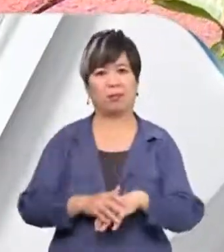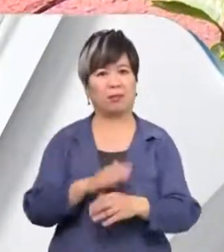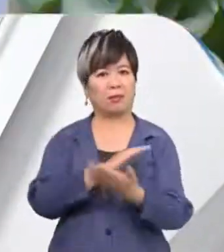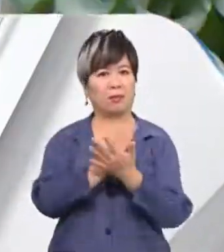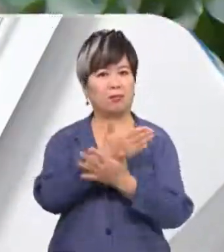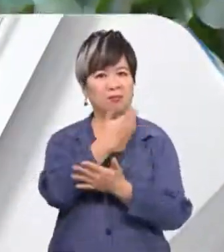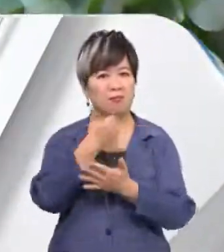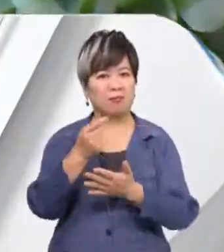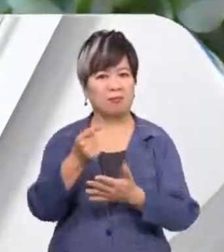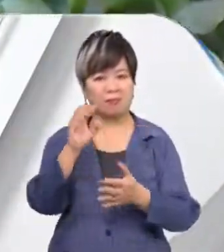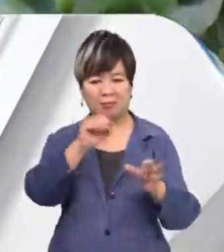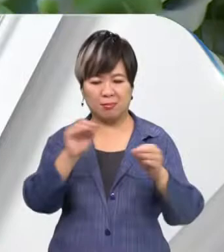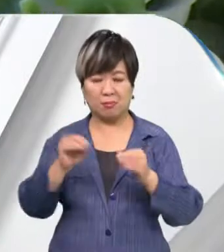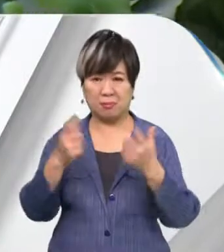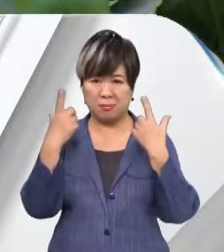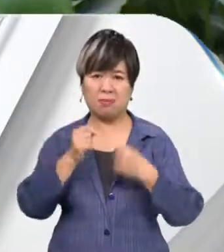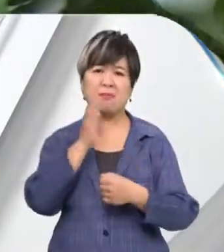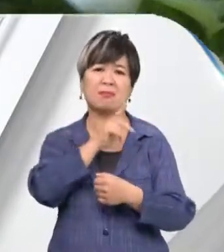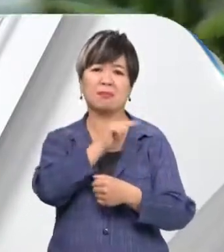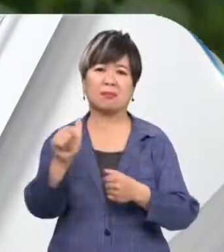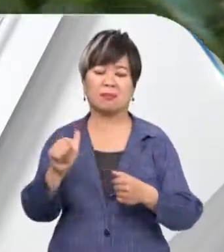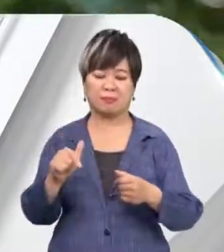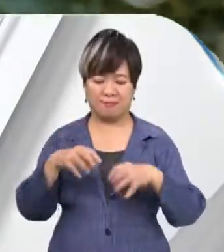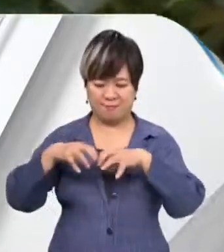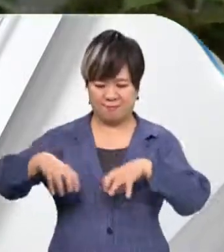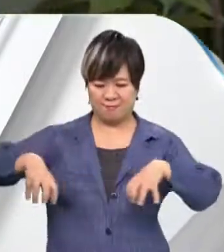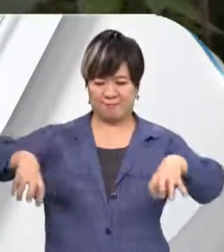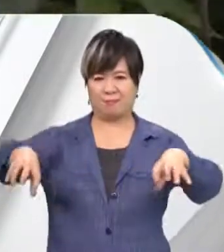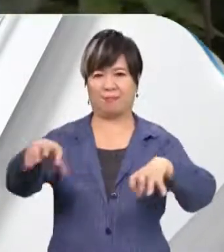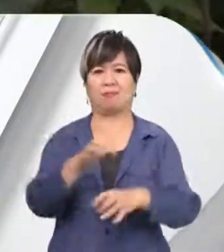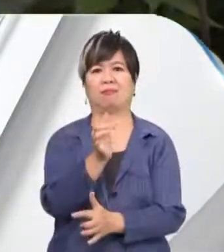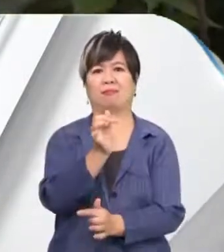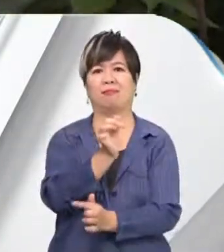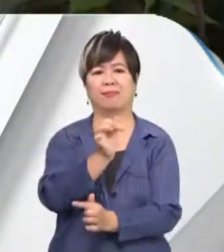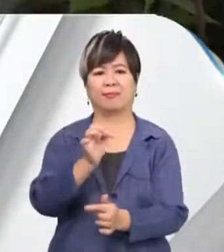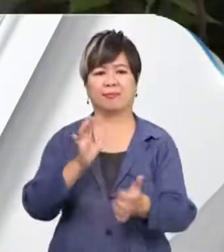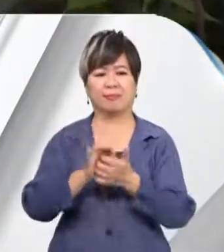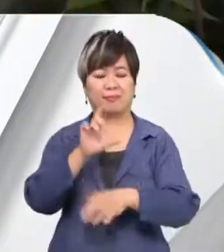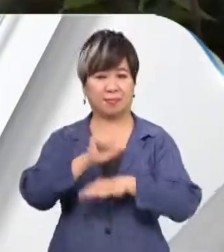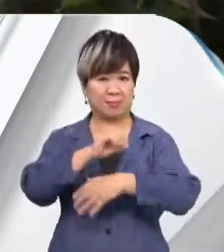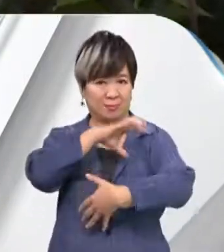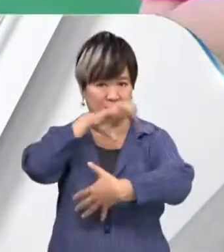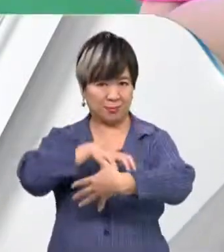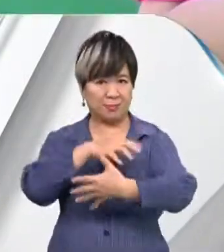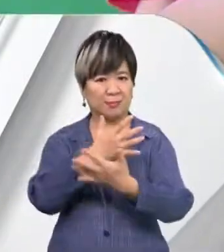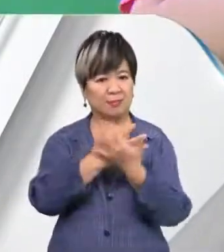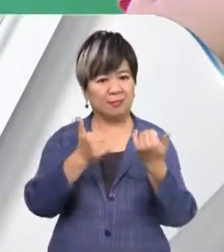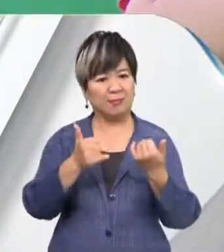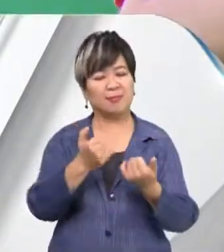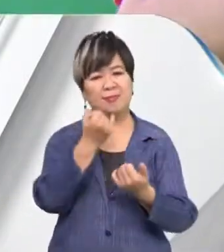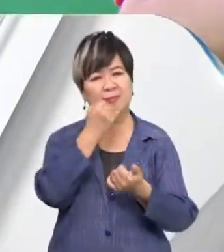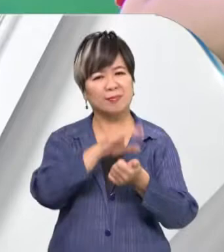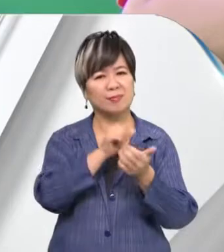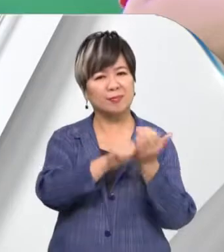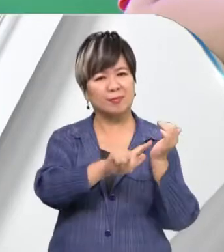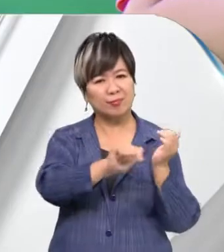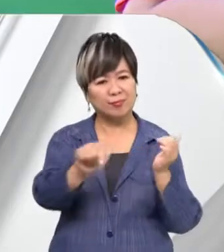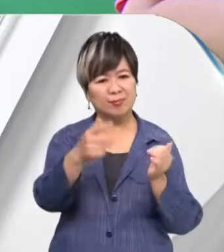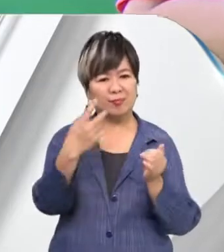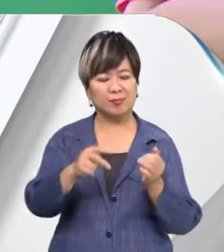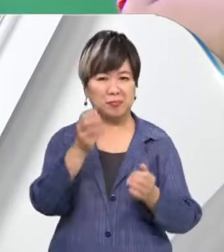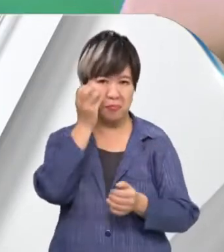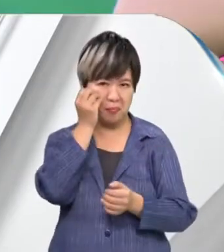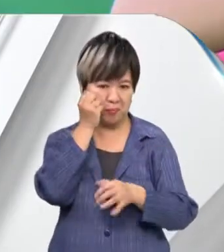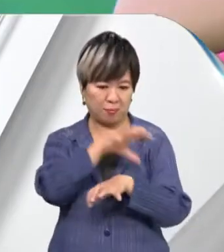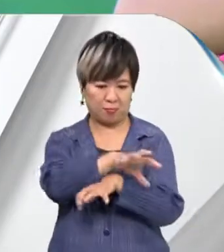资源，同样废弃物变做黄彩强上，是因为各种设备，电源扩散地块，学生的处得好多生物，每好多观